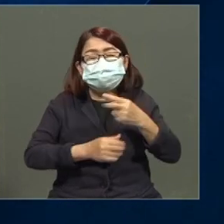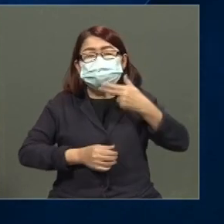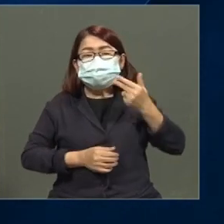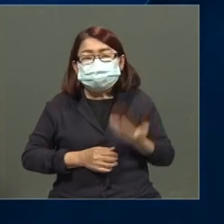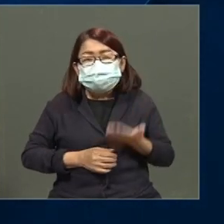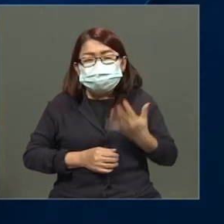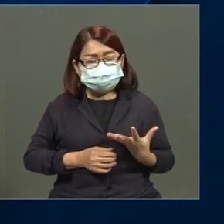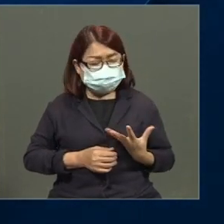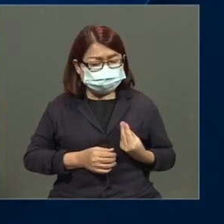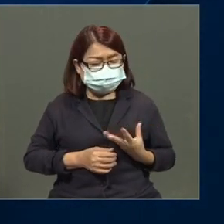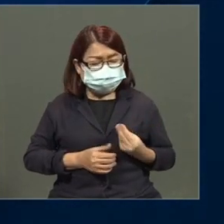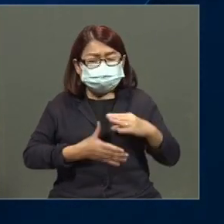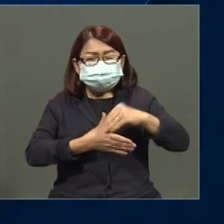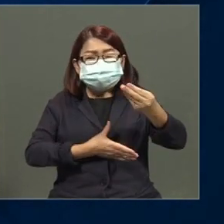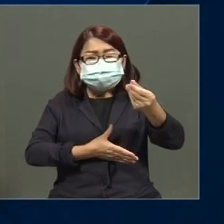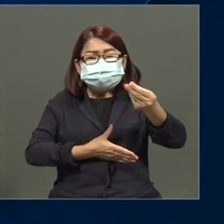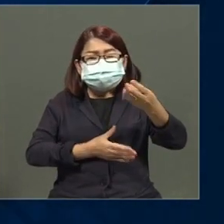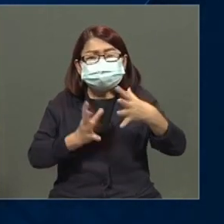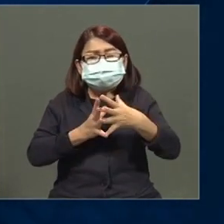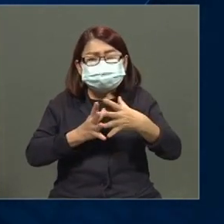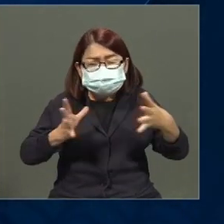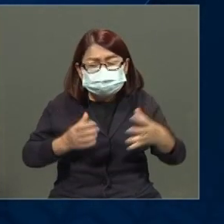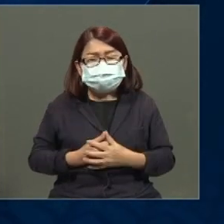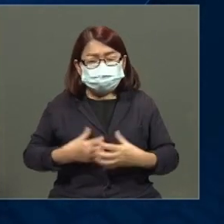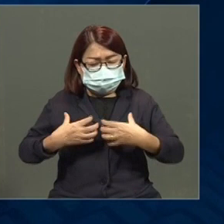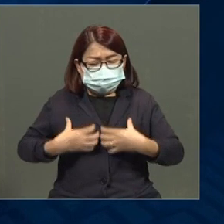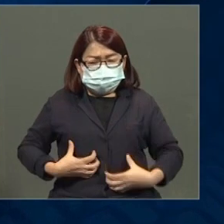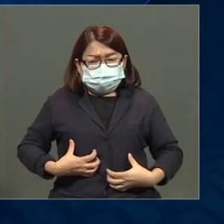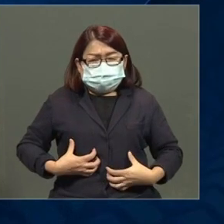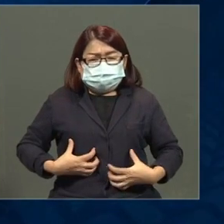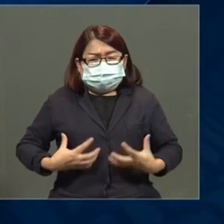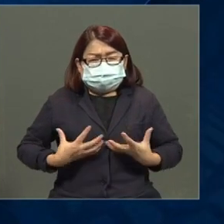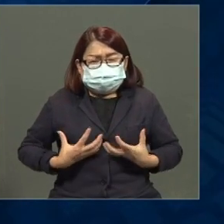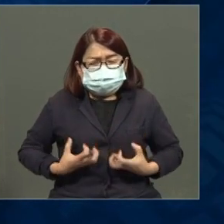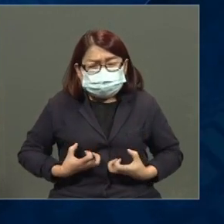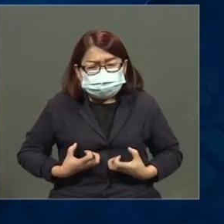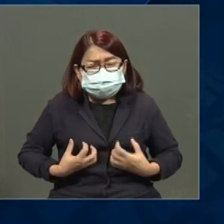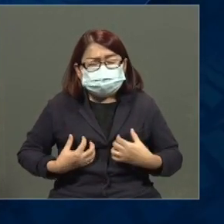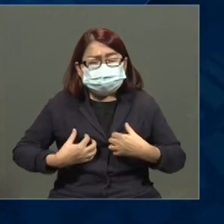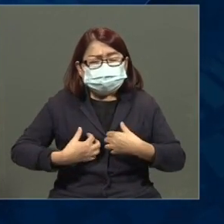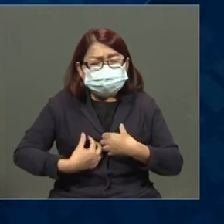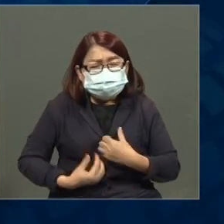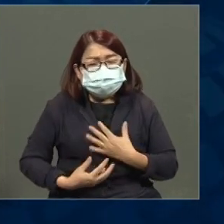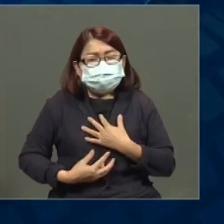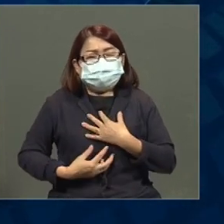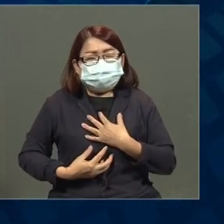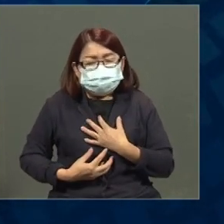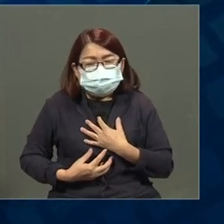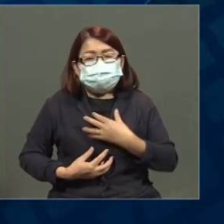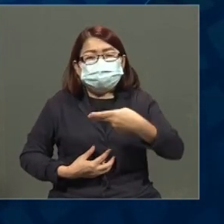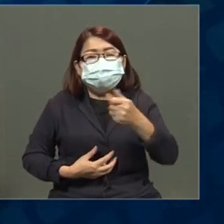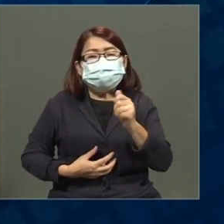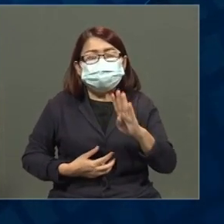รคหัวใจไขมันในเลือดสูงโรคปอดอุดกั้นเรื้อรังโรคหอบหืดไตเรื้อรังโรคอ้ว